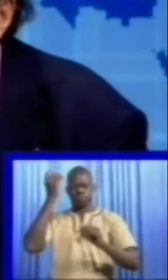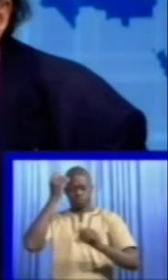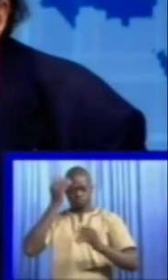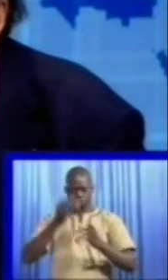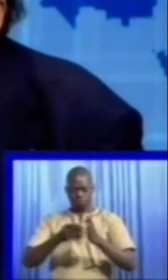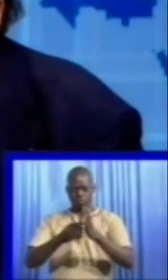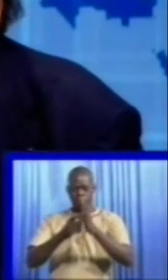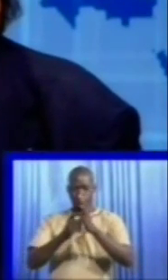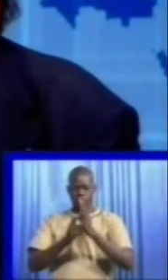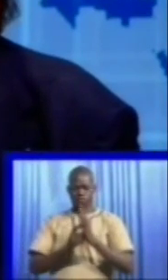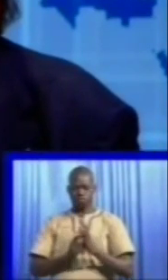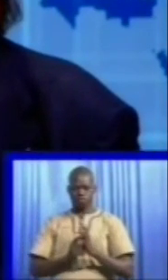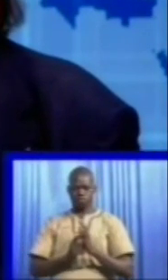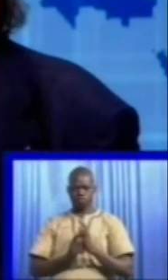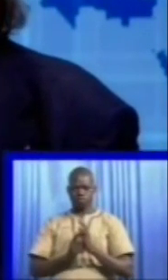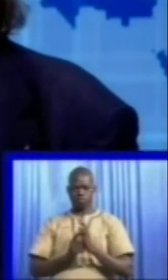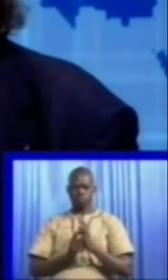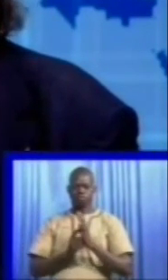exige